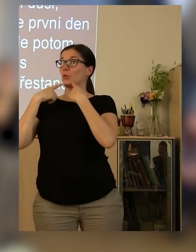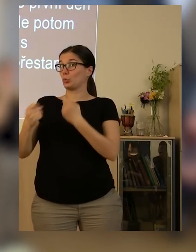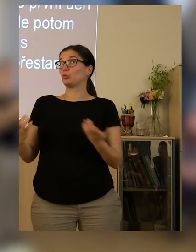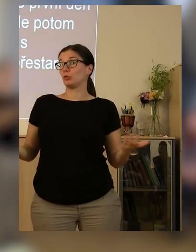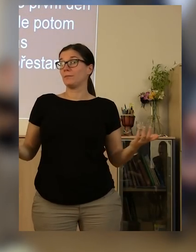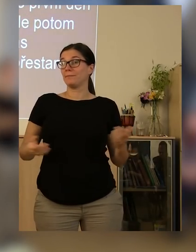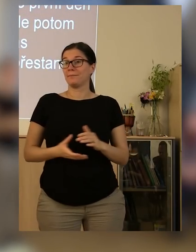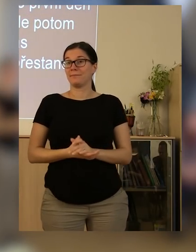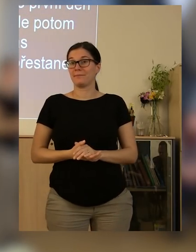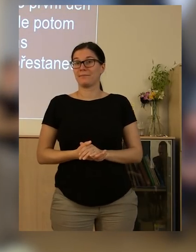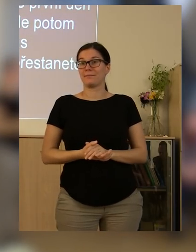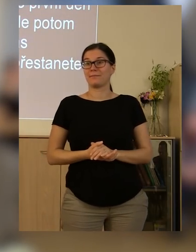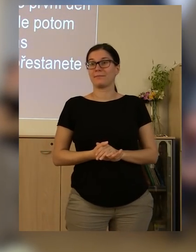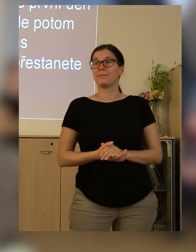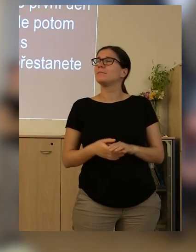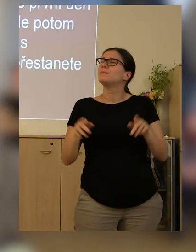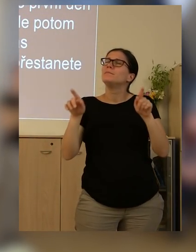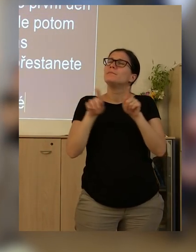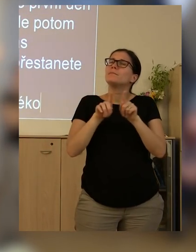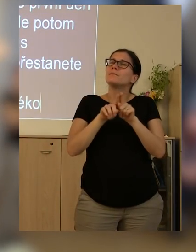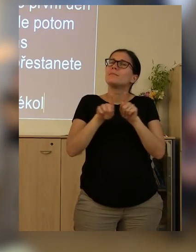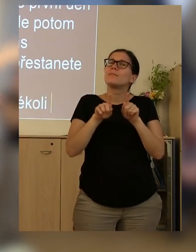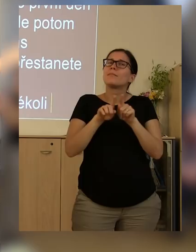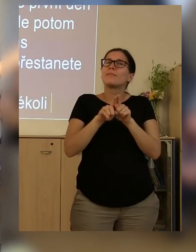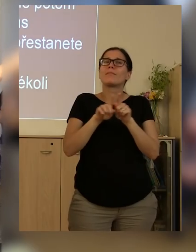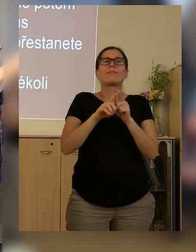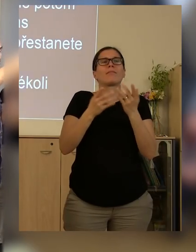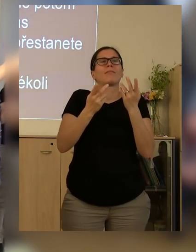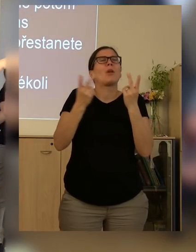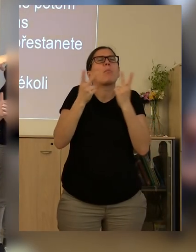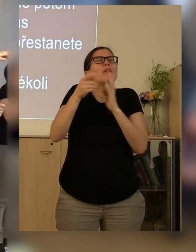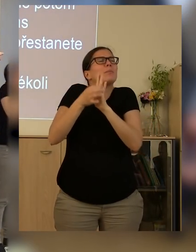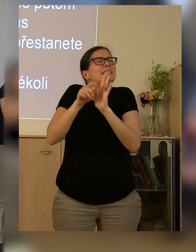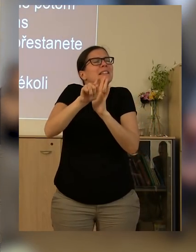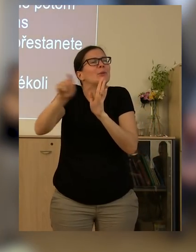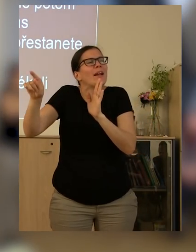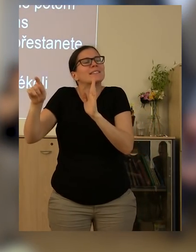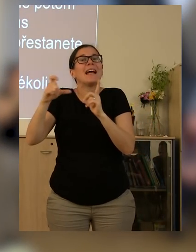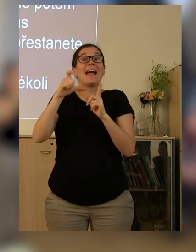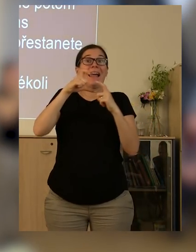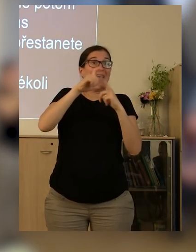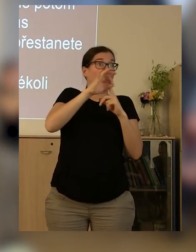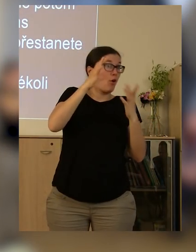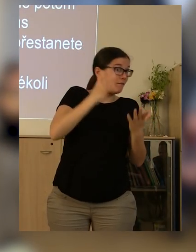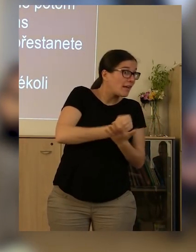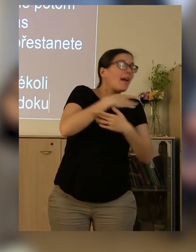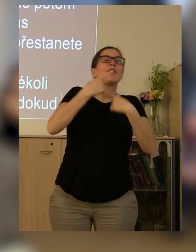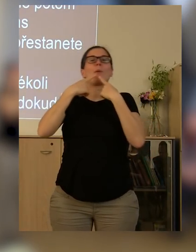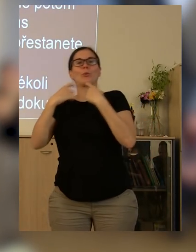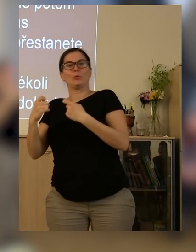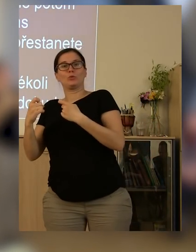Úplně stejný to je v jakýkoliv stejný podobný situaci. Tedy, dokud